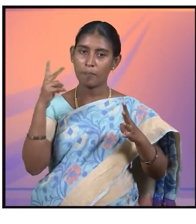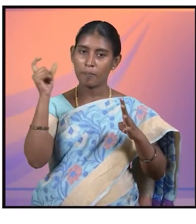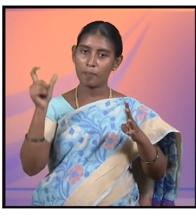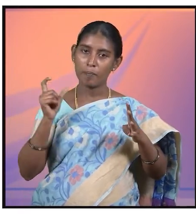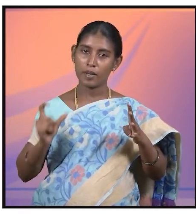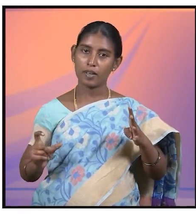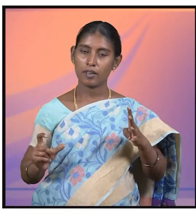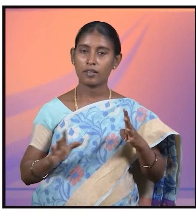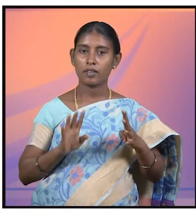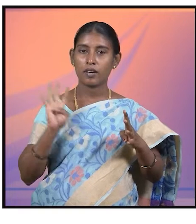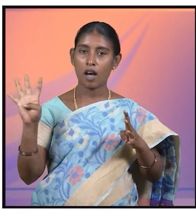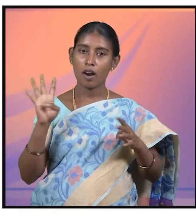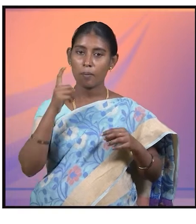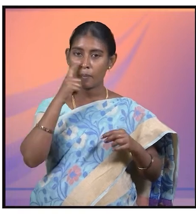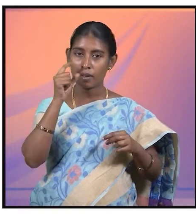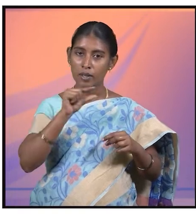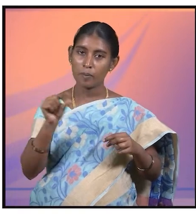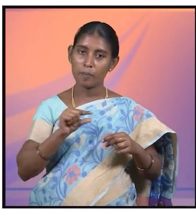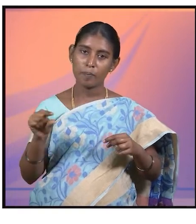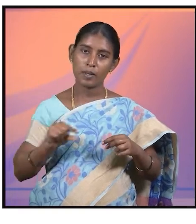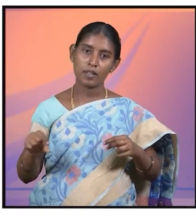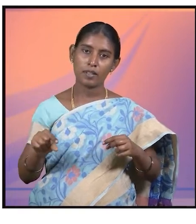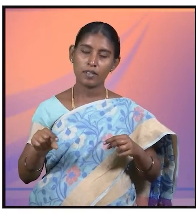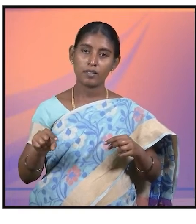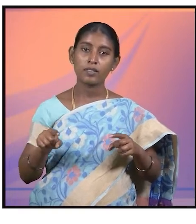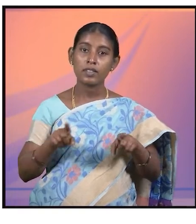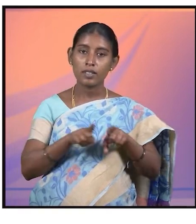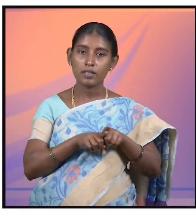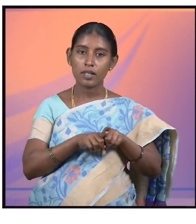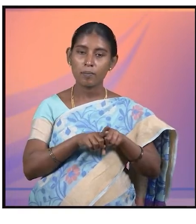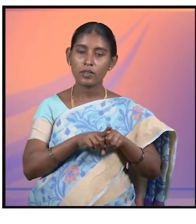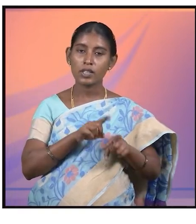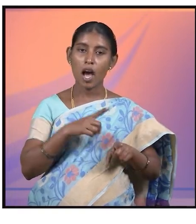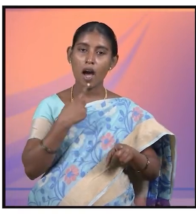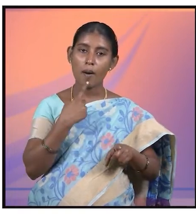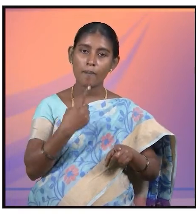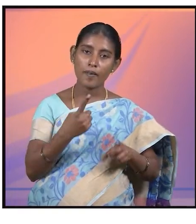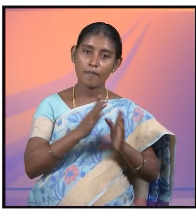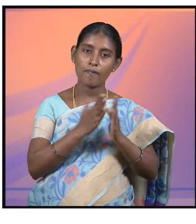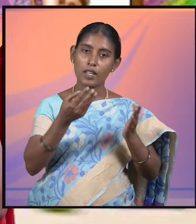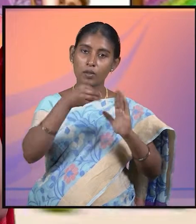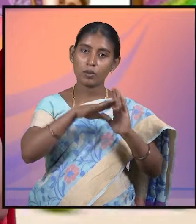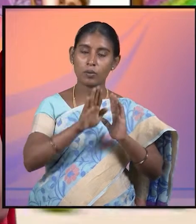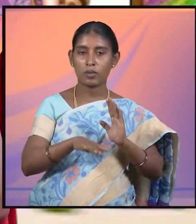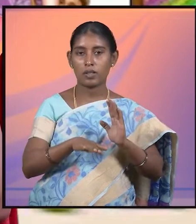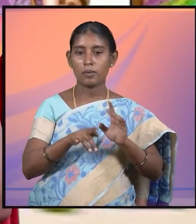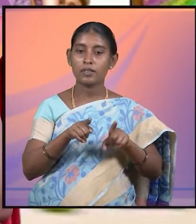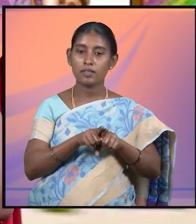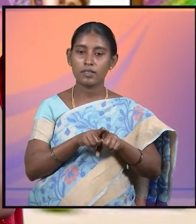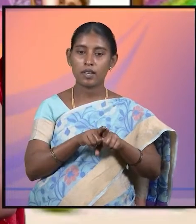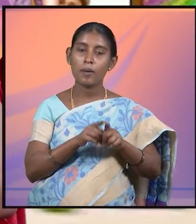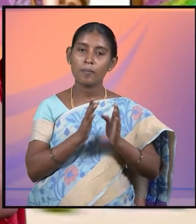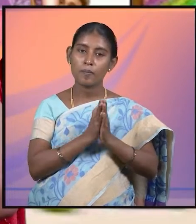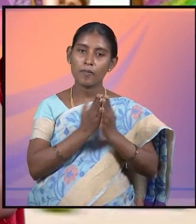காம்பாய்னா என்ற 4 பெண் கவிஞர்களின் பாடல்கள் சாம வேதத்தில் இருப்பதாக குறிப்பிட்டுள்ளார். வேத